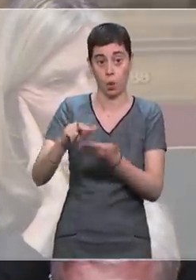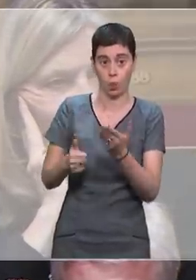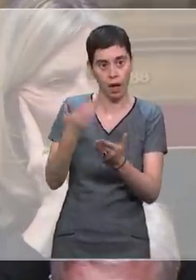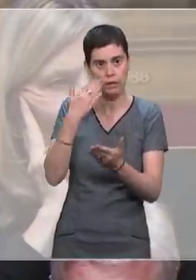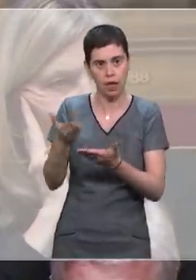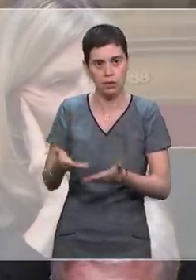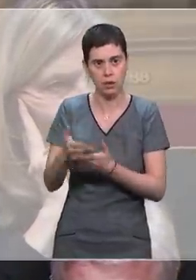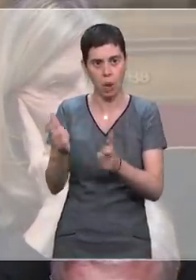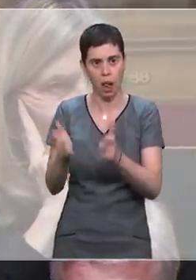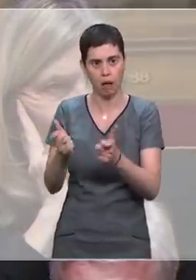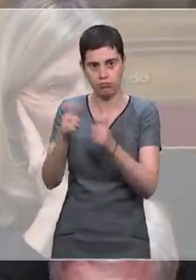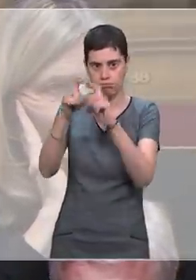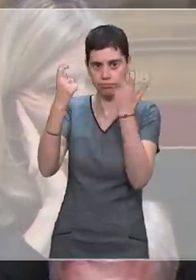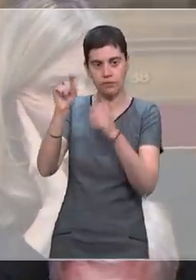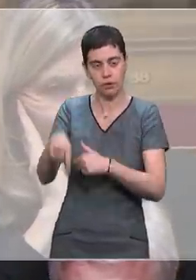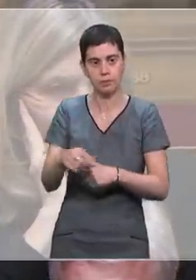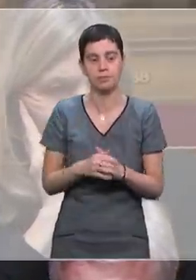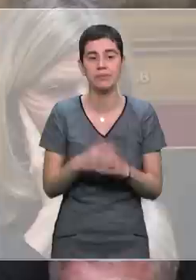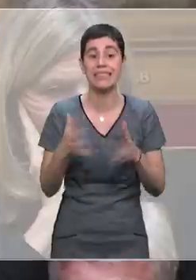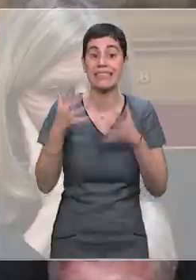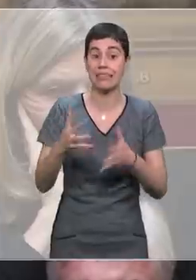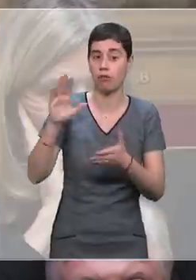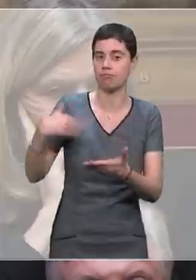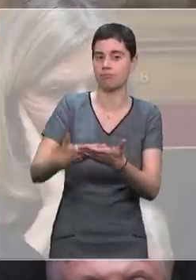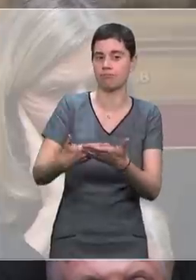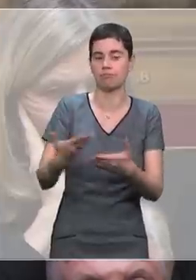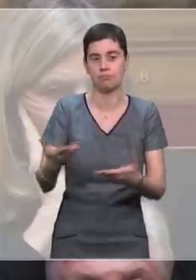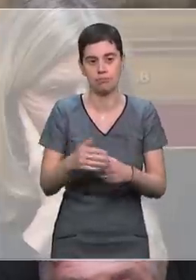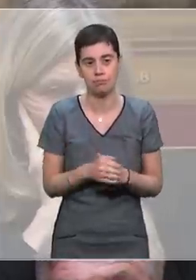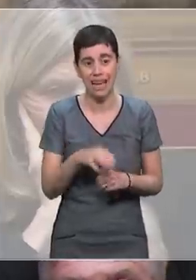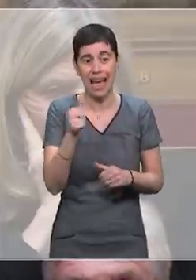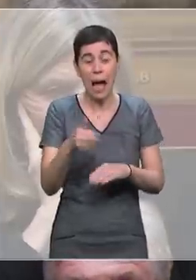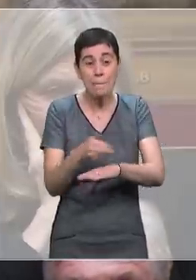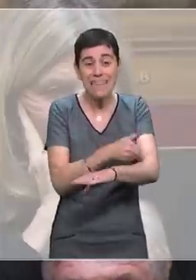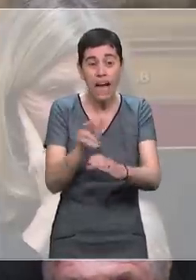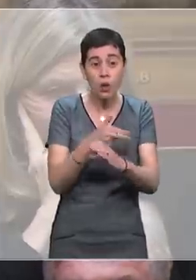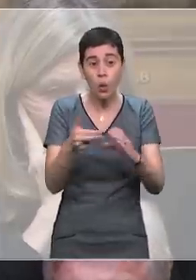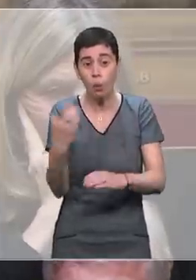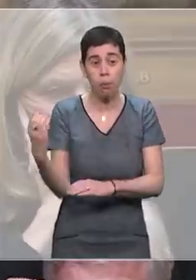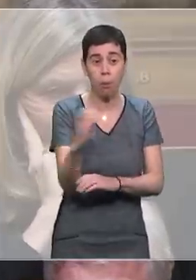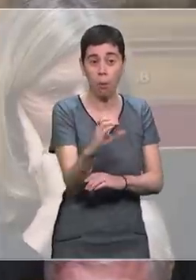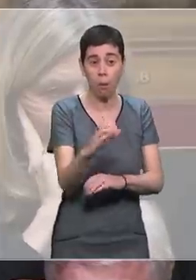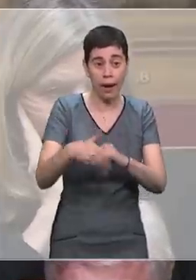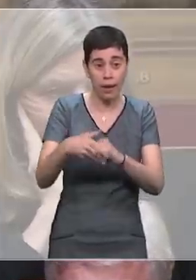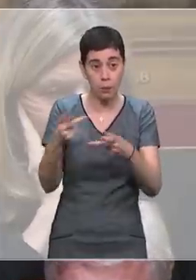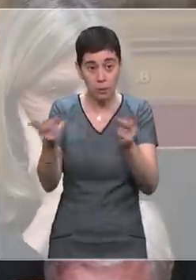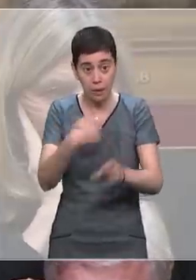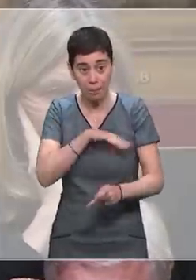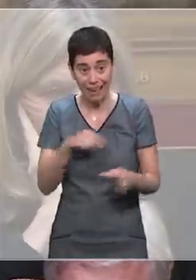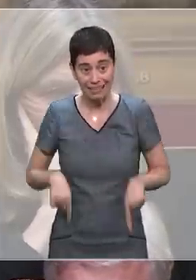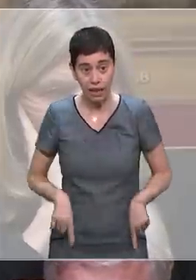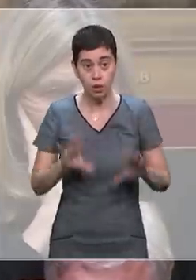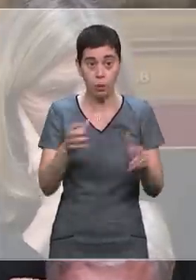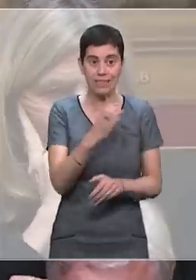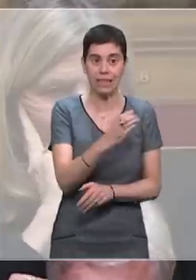précaires. En 10 ans, Sanofi a perçu plus d'un milliard d'euros d'aide publique de l'État via le CIR et